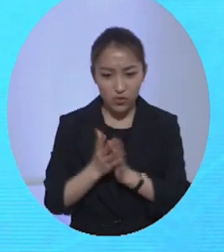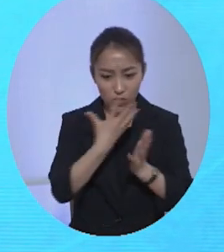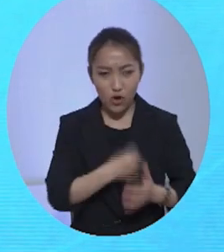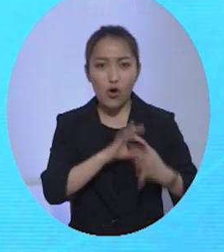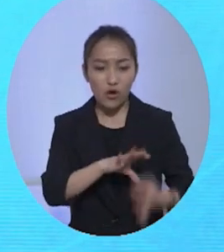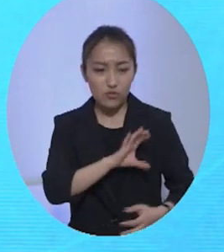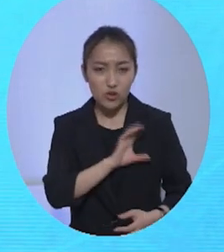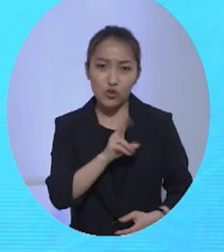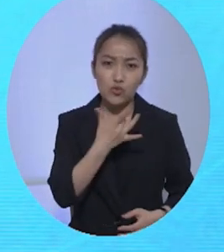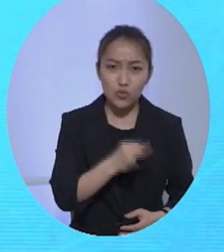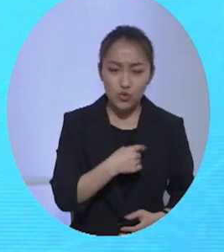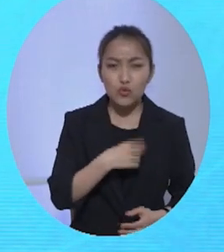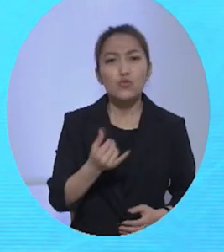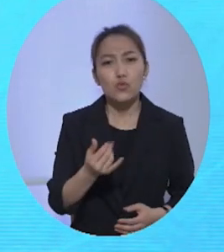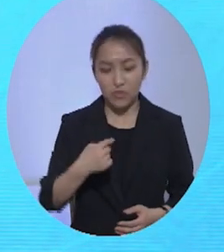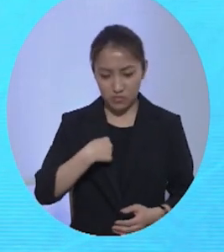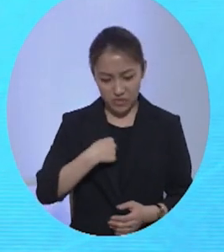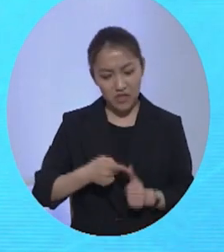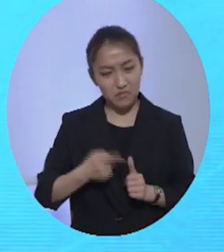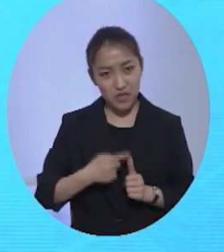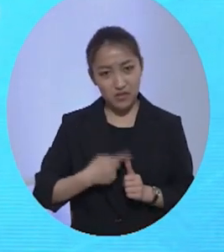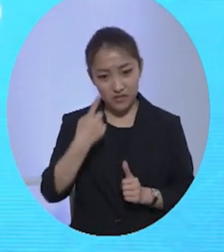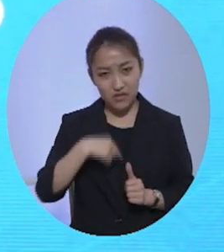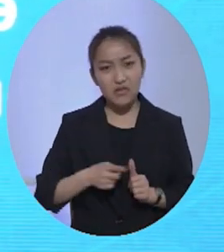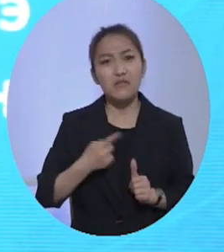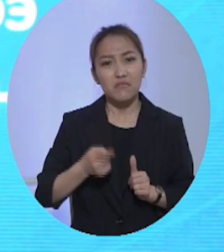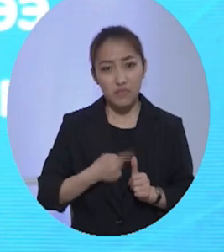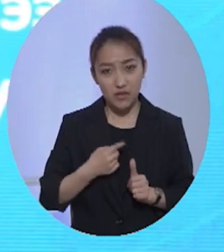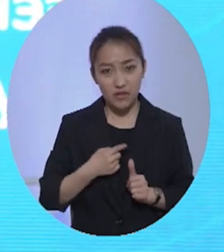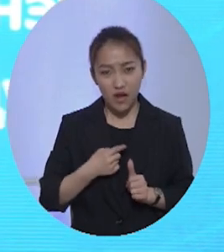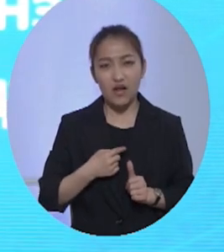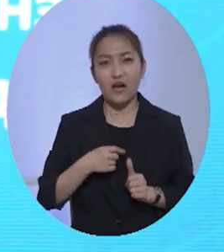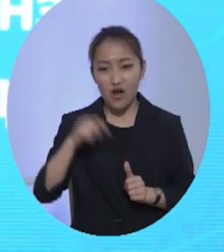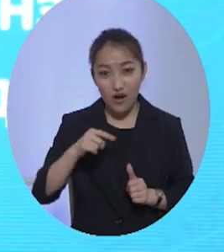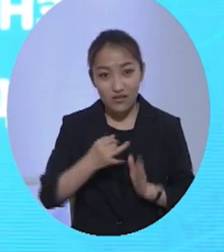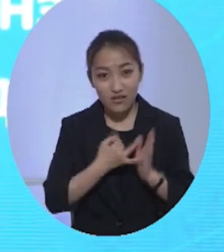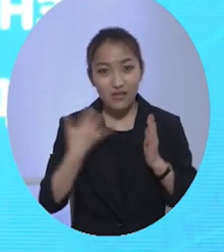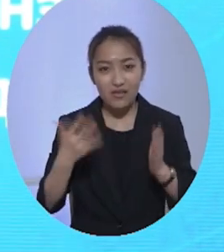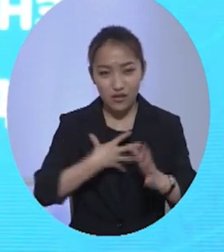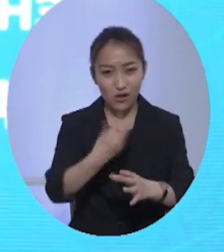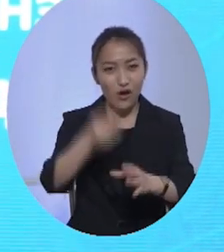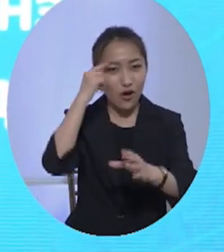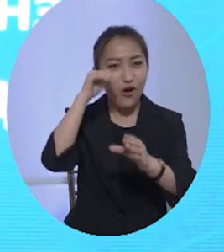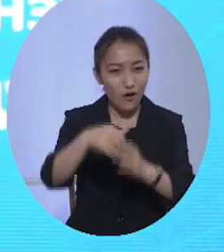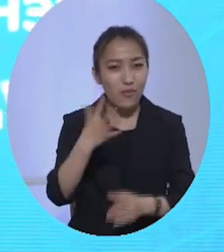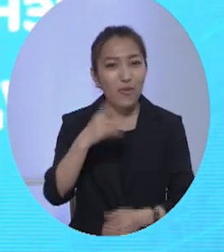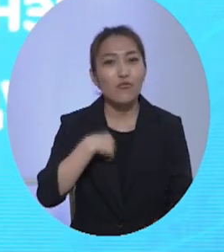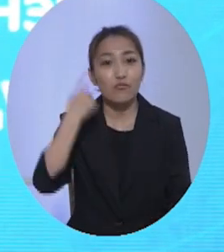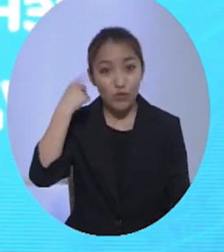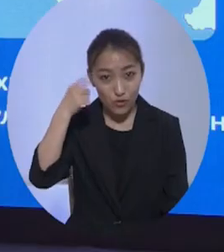бэ? Би хин юм бэ гэдгийг бас эндээс ойлгож мэдэх болов уу гэж бодож байна. За та бидний